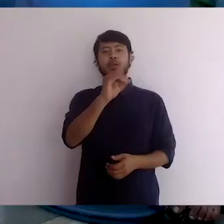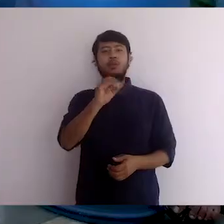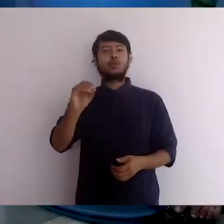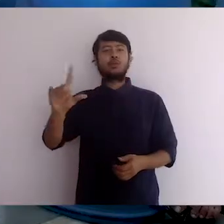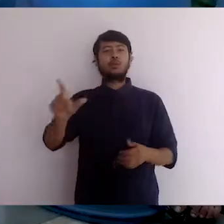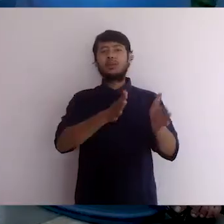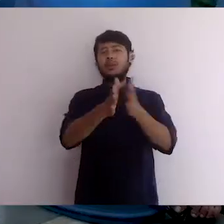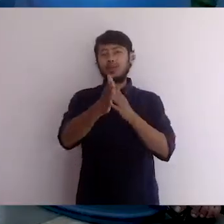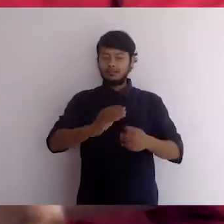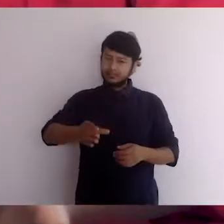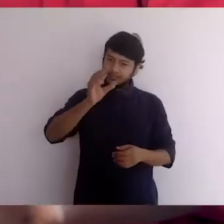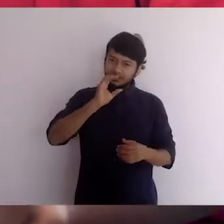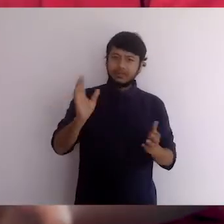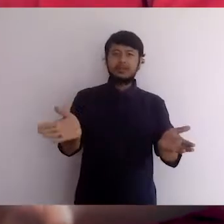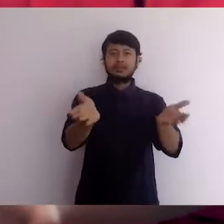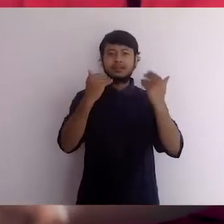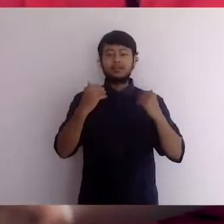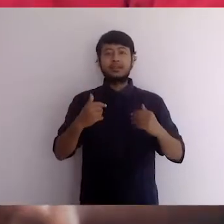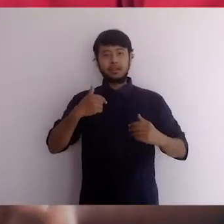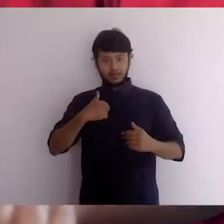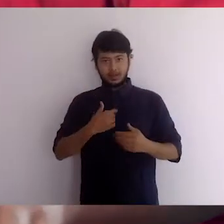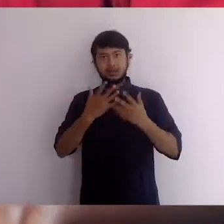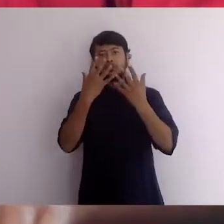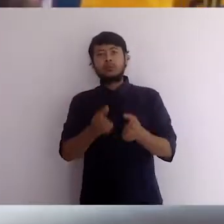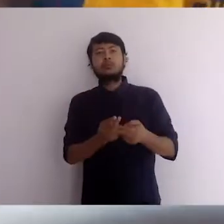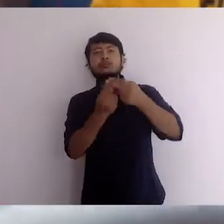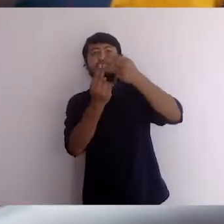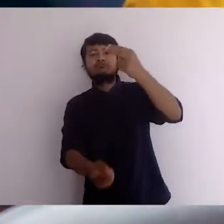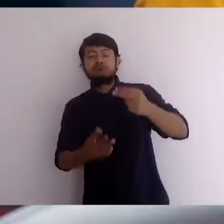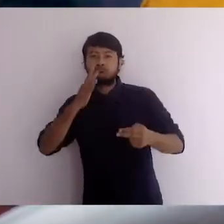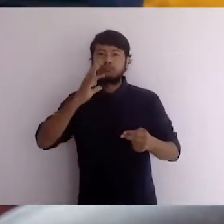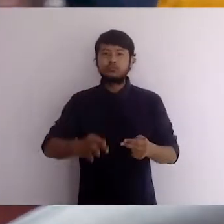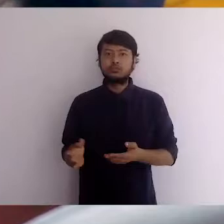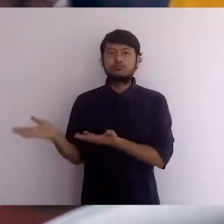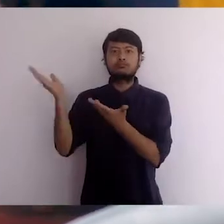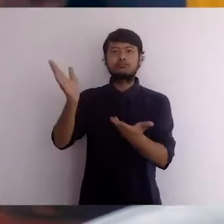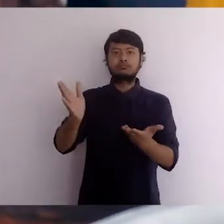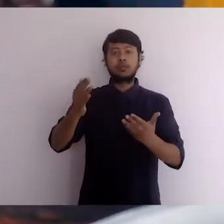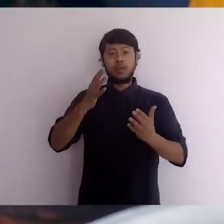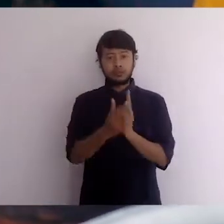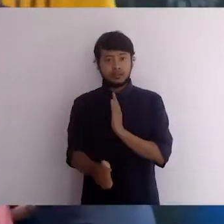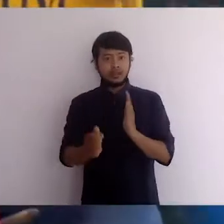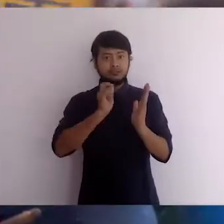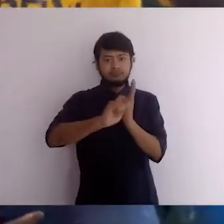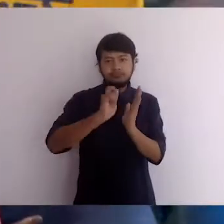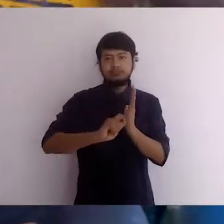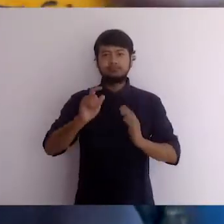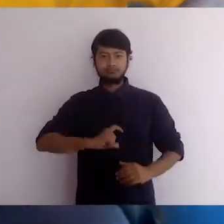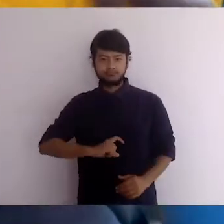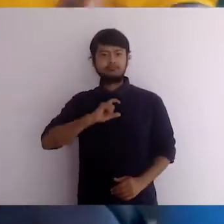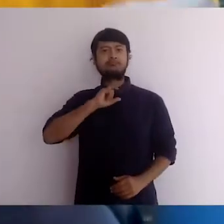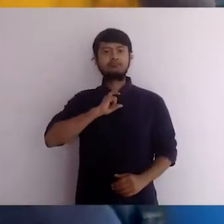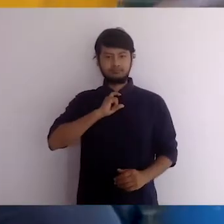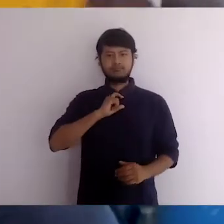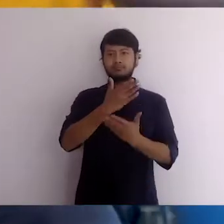एंड पी ए ग्लास लस्सी। सपनों को हकीकत बनाना मेरा काम है, थोड़ा सा टैलेंट और हाथ में कलम है। मेरे जिगर में दम है,